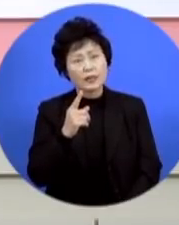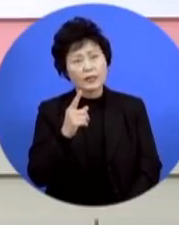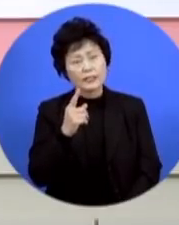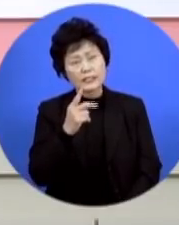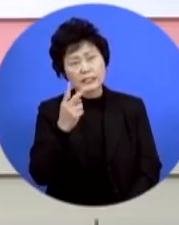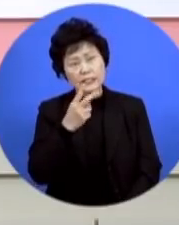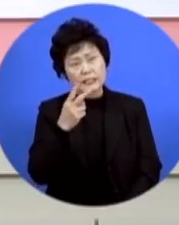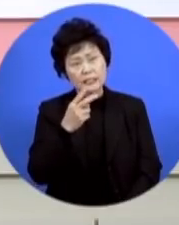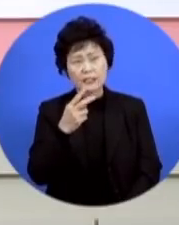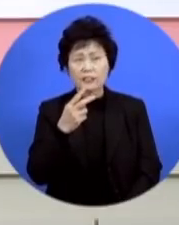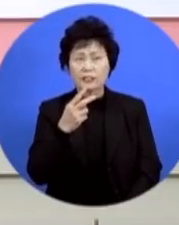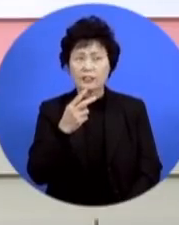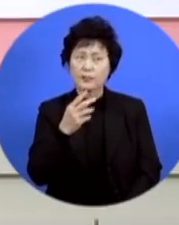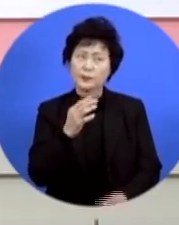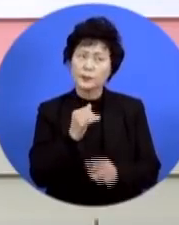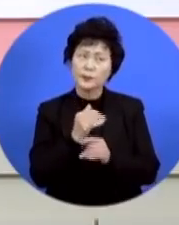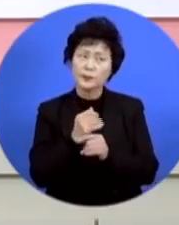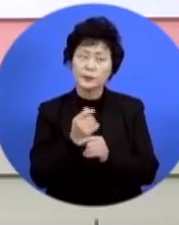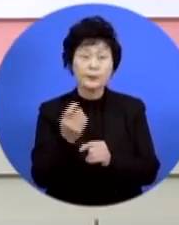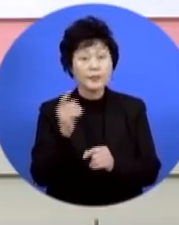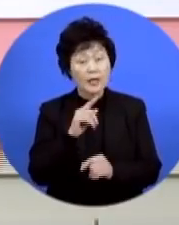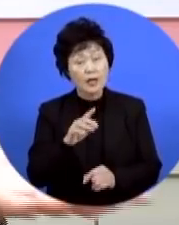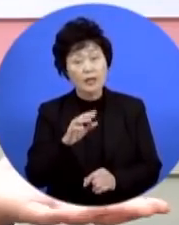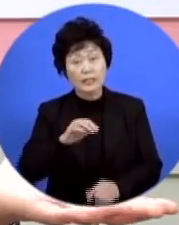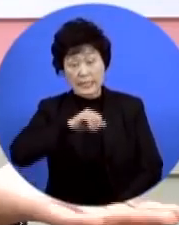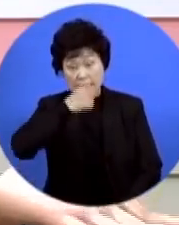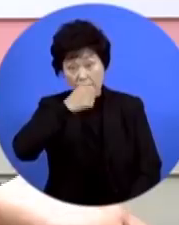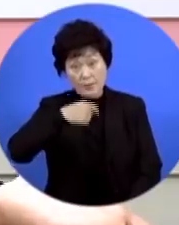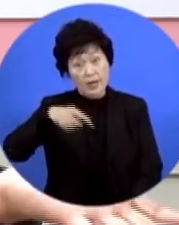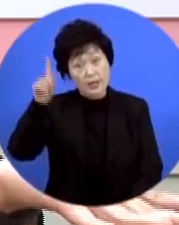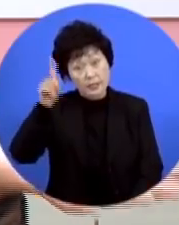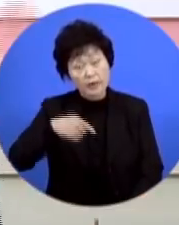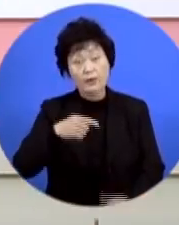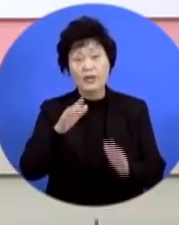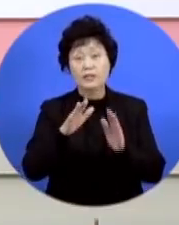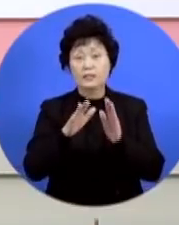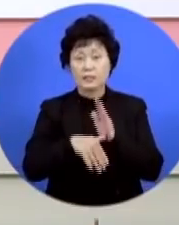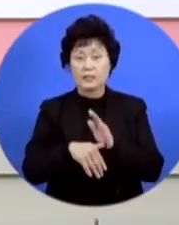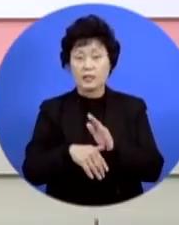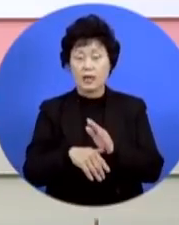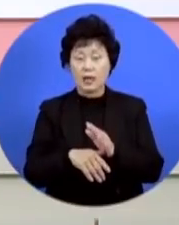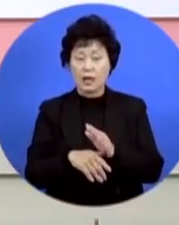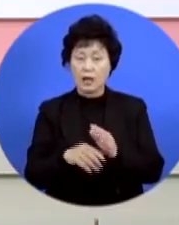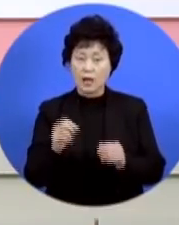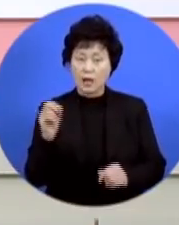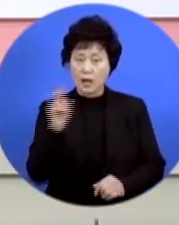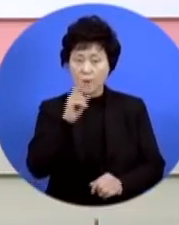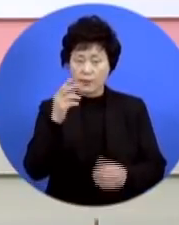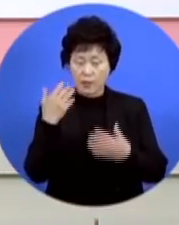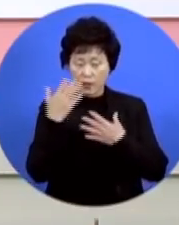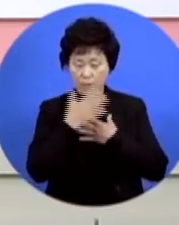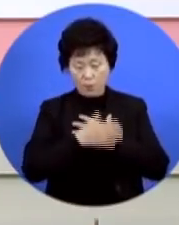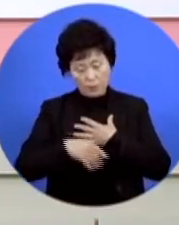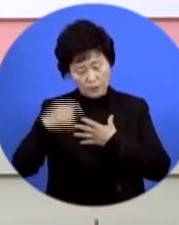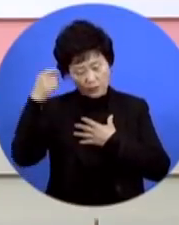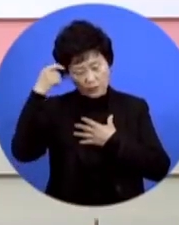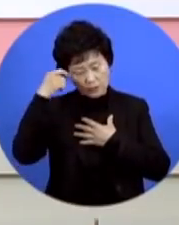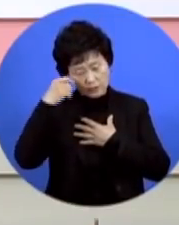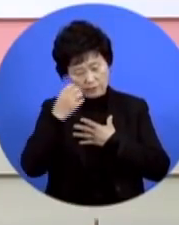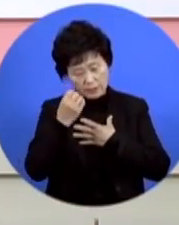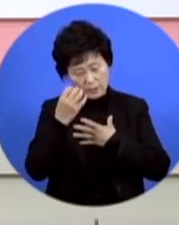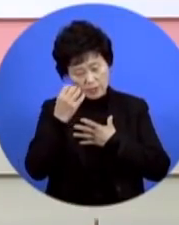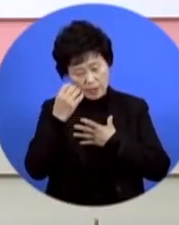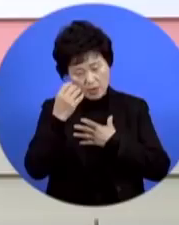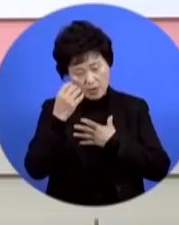7년도인가 대만 갔다 오는데 갔다 와서 이제 CEO 컨퍼런스를 하고 오는데 몸이 싸늘한 거예요. 예. 딱 자고 일어났는데